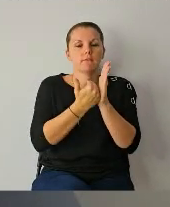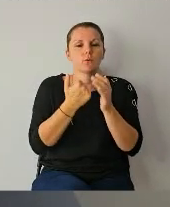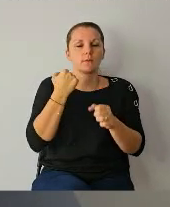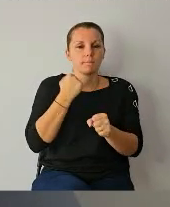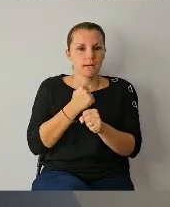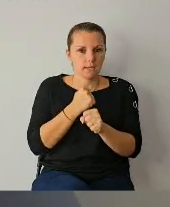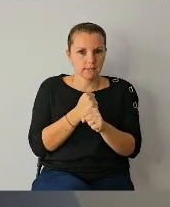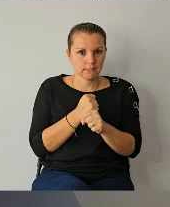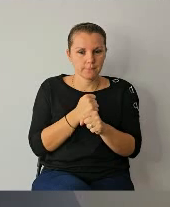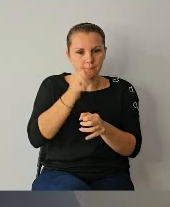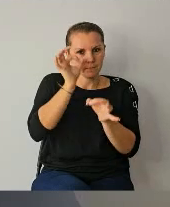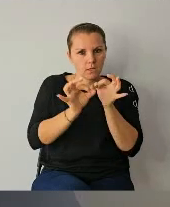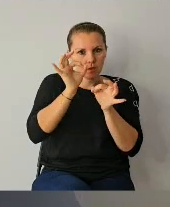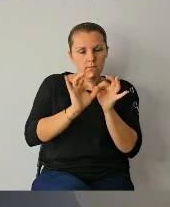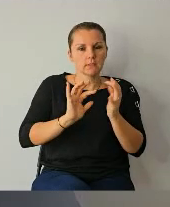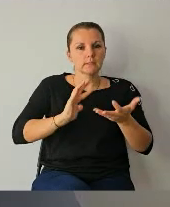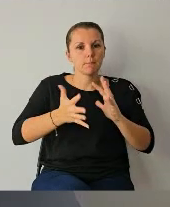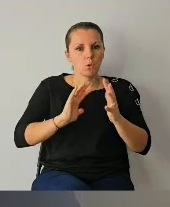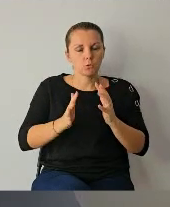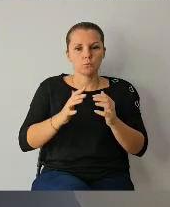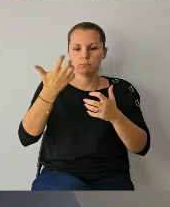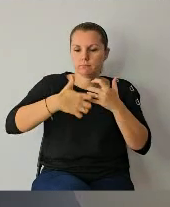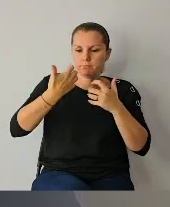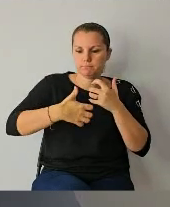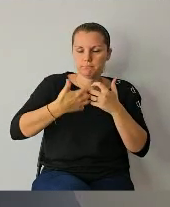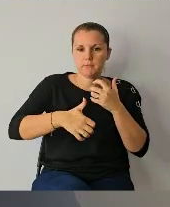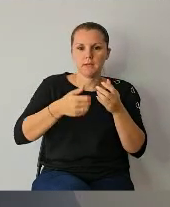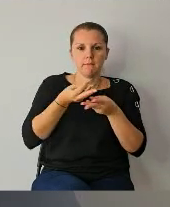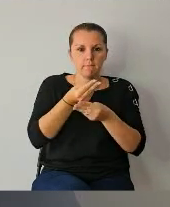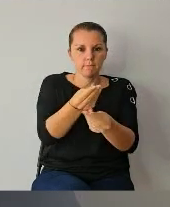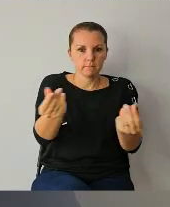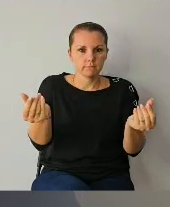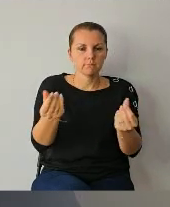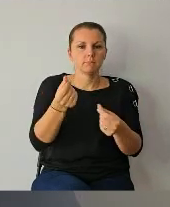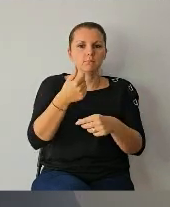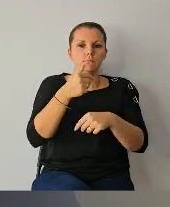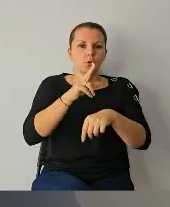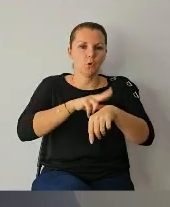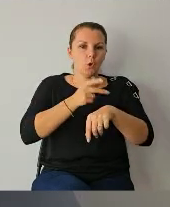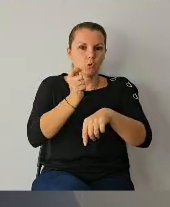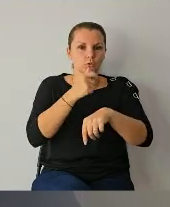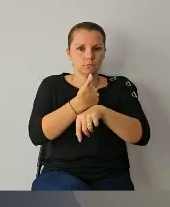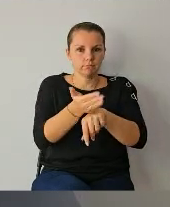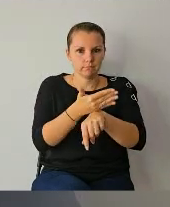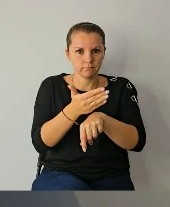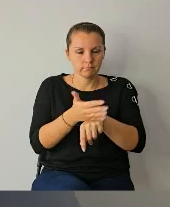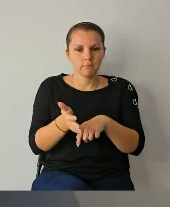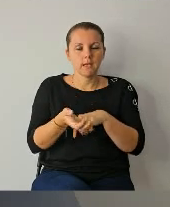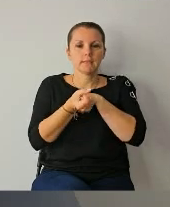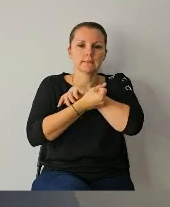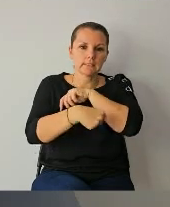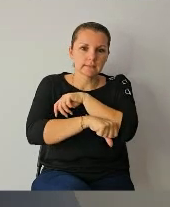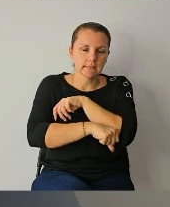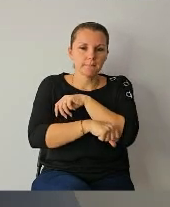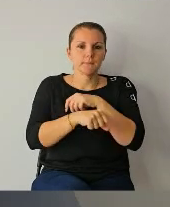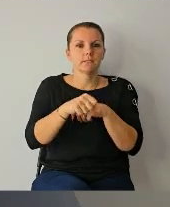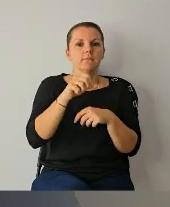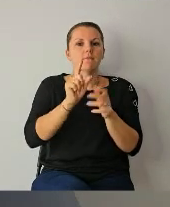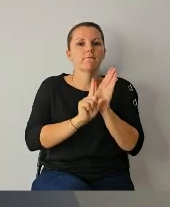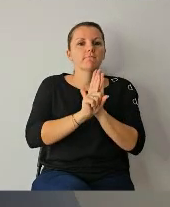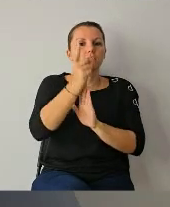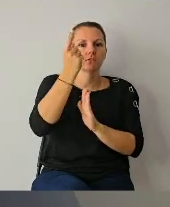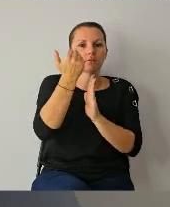pracy, szczegółowy sposób obliczenia wynagrodzenia za godziny ponadwymiarowe, doraźnych zastępstw, a także wysokość i